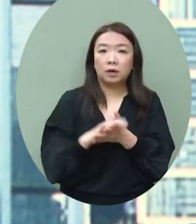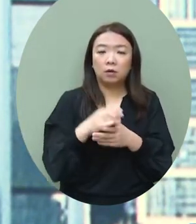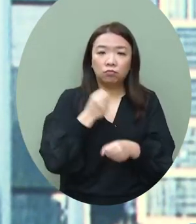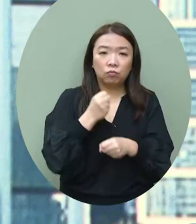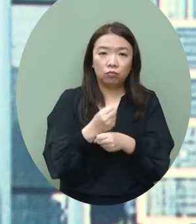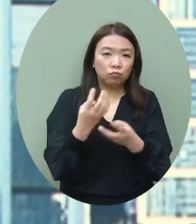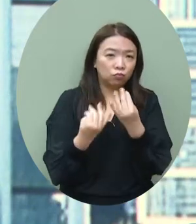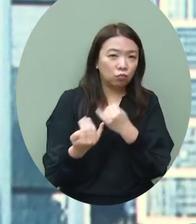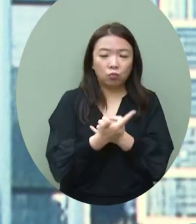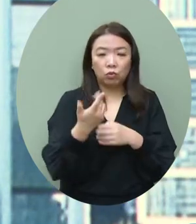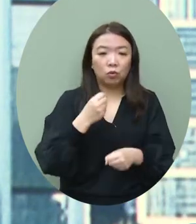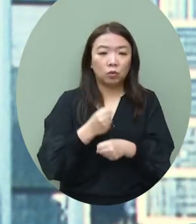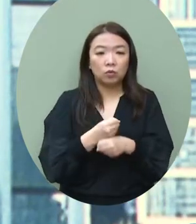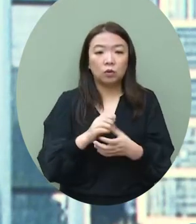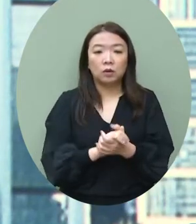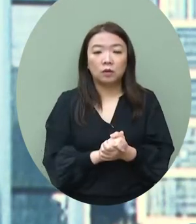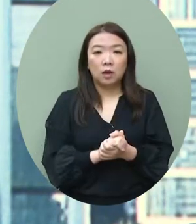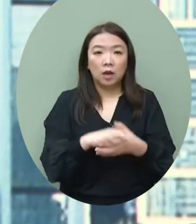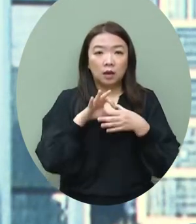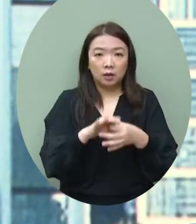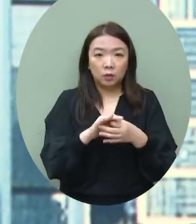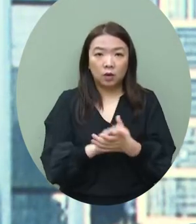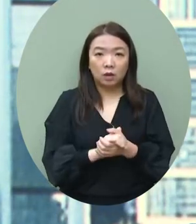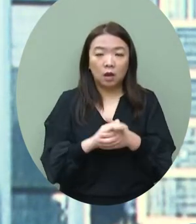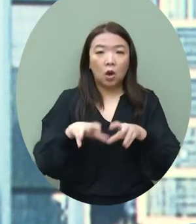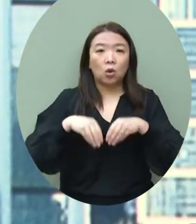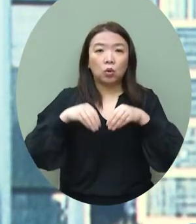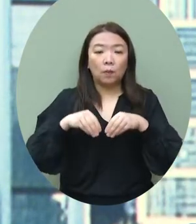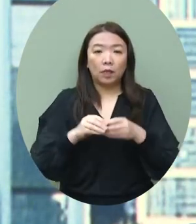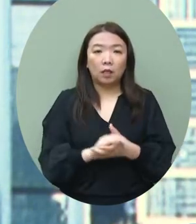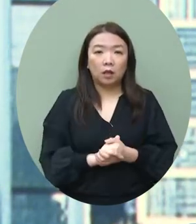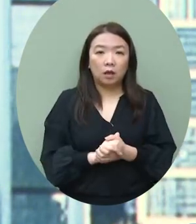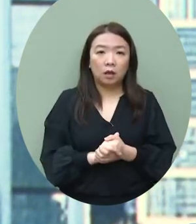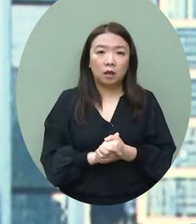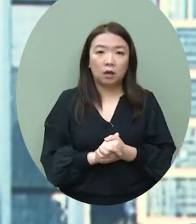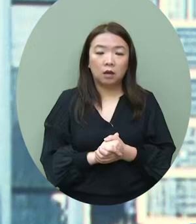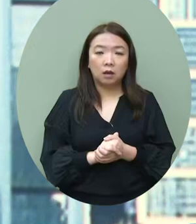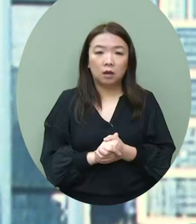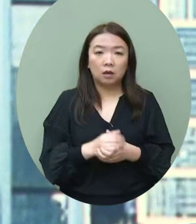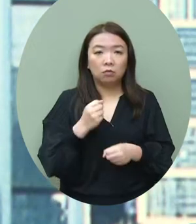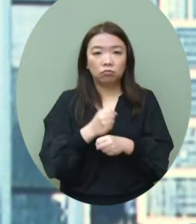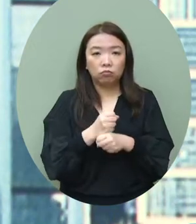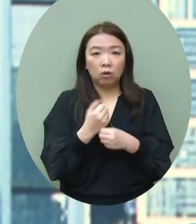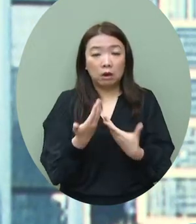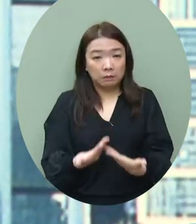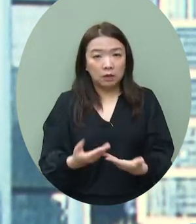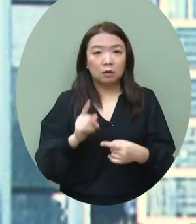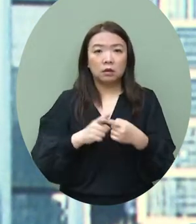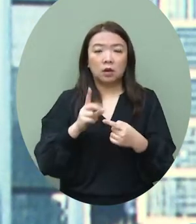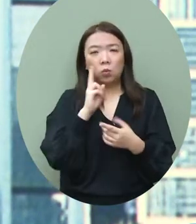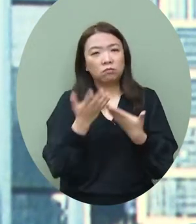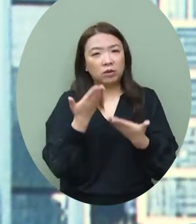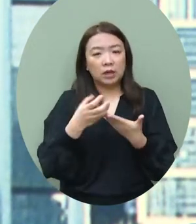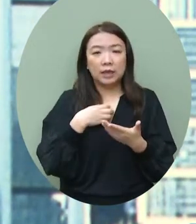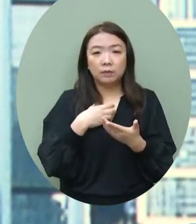工作，有關於嗰個動物嗰方面。咁而家睇嚟咧係有擔心嘅。咁所以